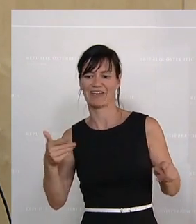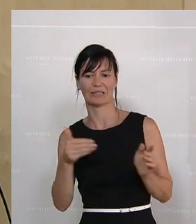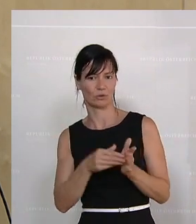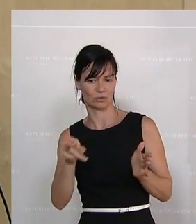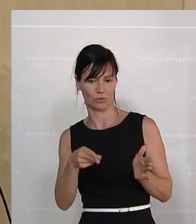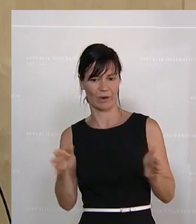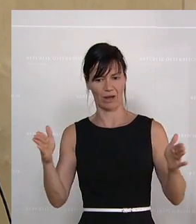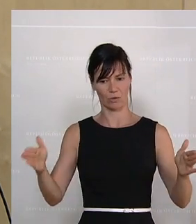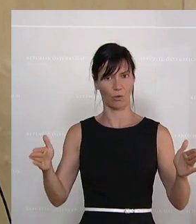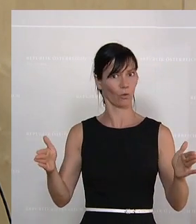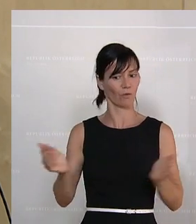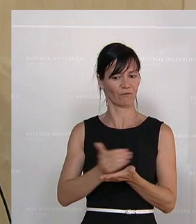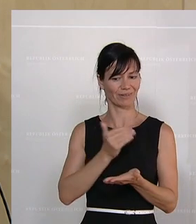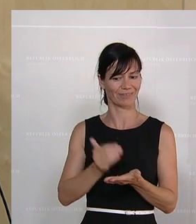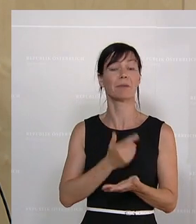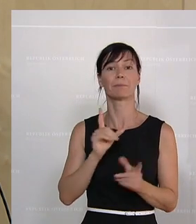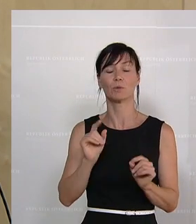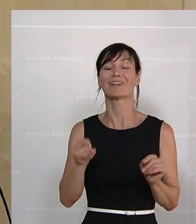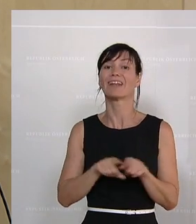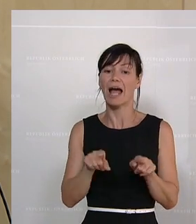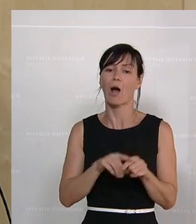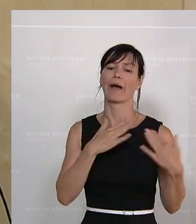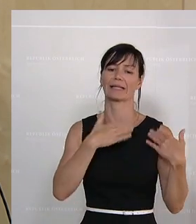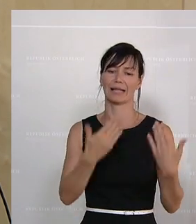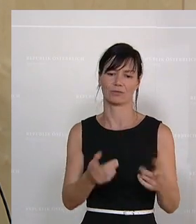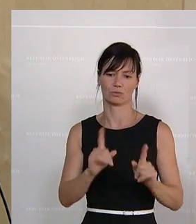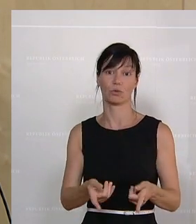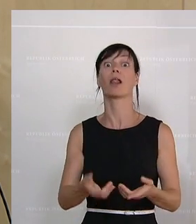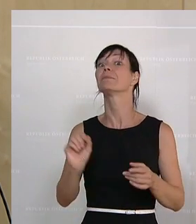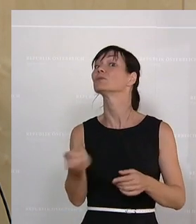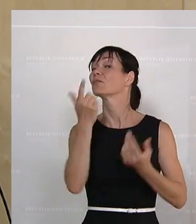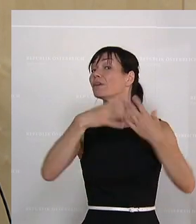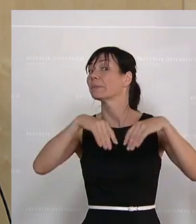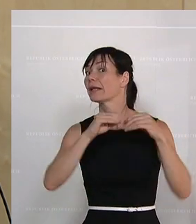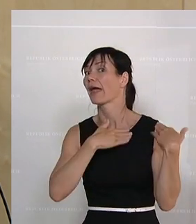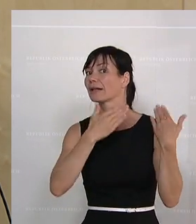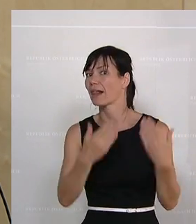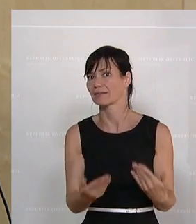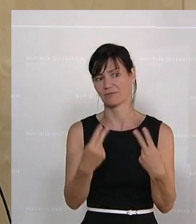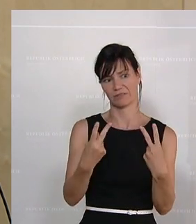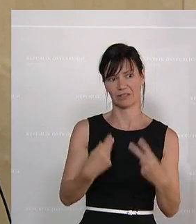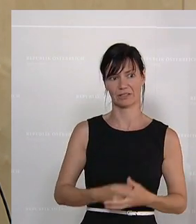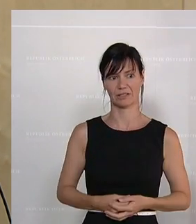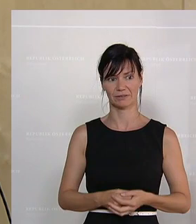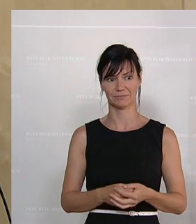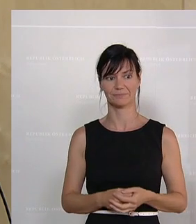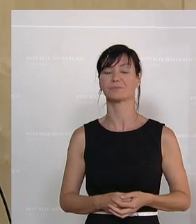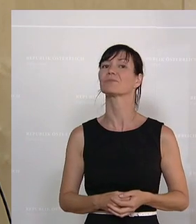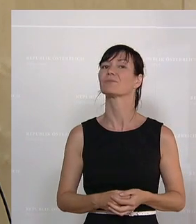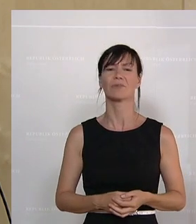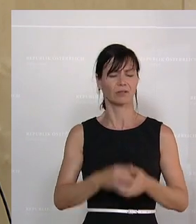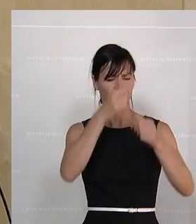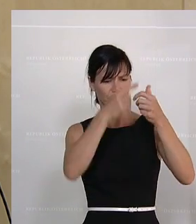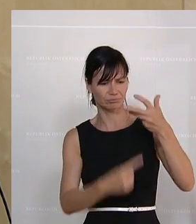wichtige gruppe auch entlastung für familien ganz wichtig und alleine diese aufzählung zeigt ja schon dass es nicht die gießkanne ist